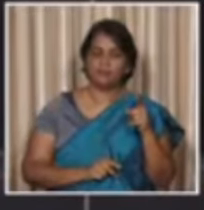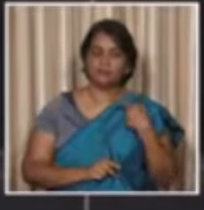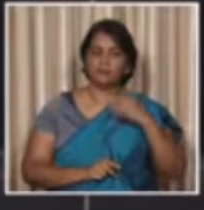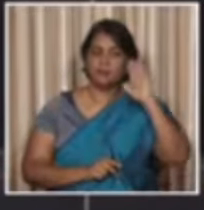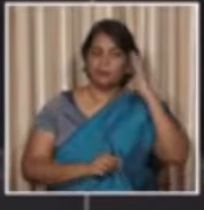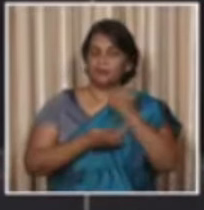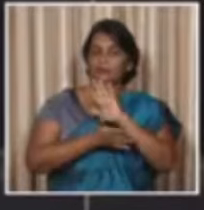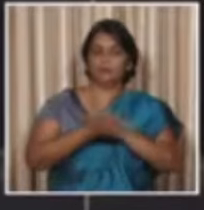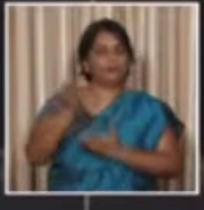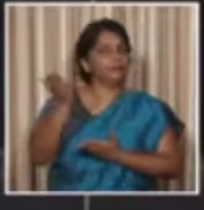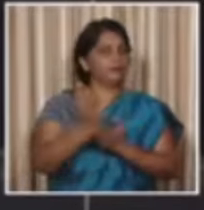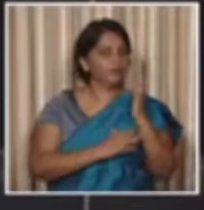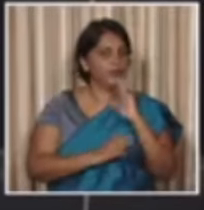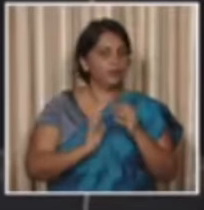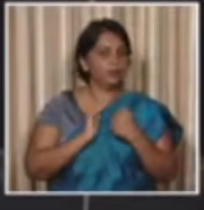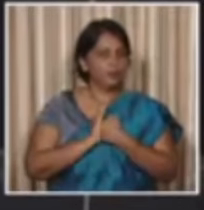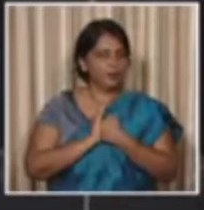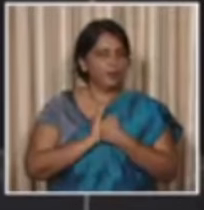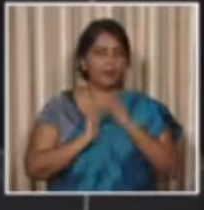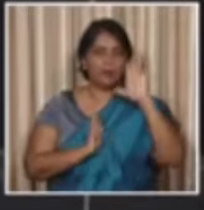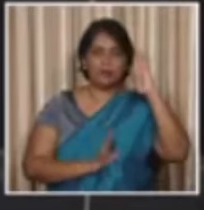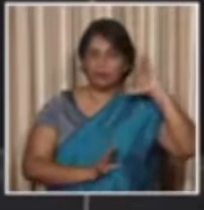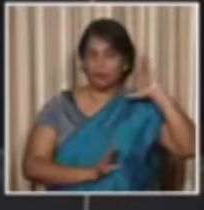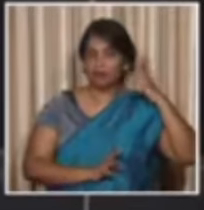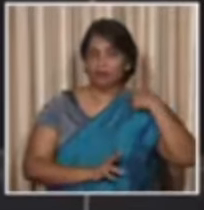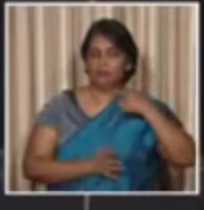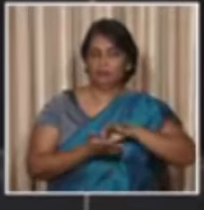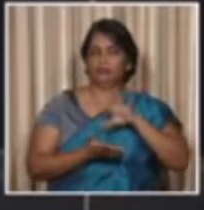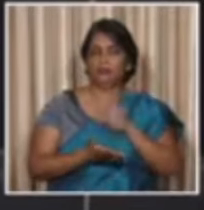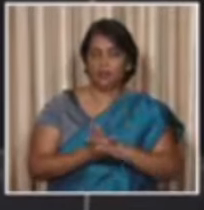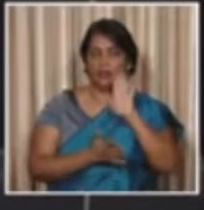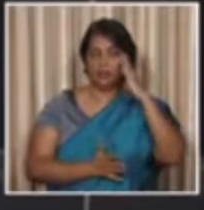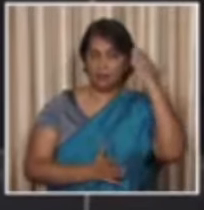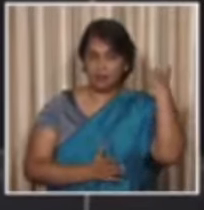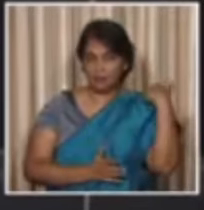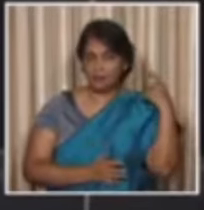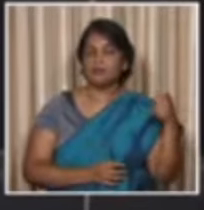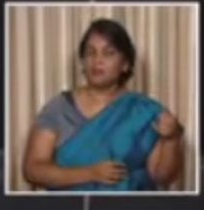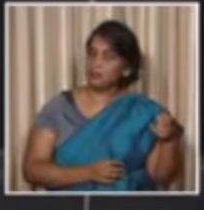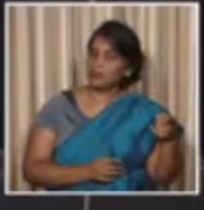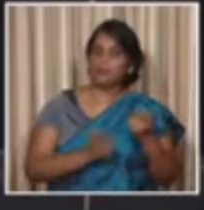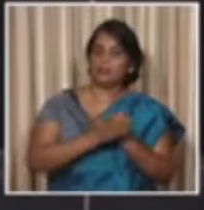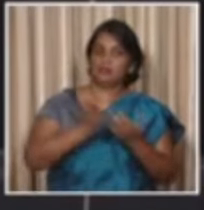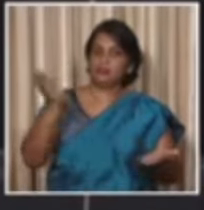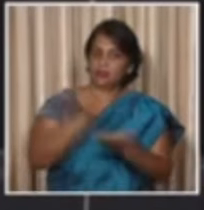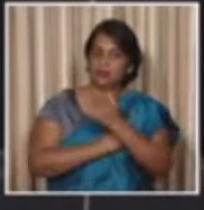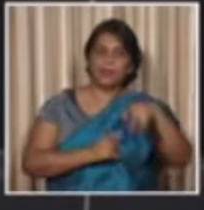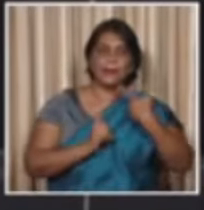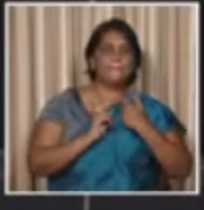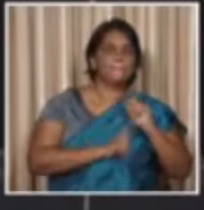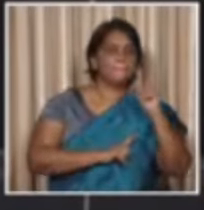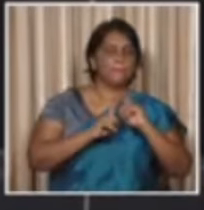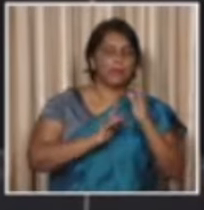විශේෂ පෙත්සමක් ඉදිරිපත් කරන්න ගරු බණ්ඩාරනායක මැතිණිය තීරණය කළා. බණ්ඩාරනායක මැතිණිය එක පෙත්සමකුත් මම